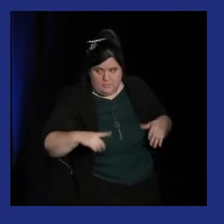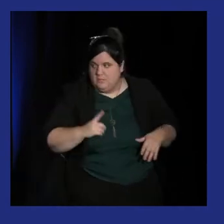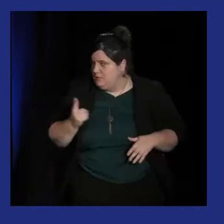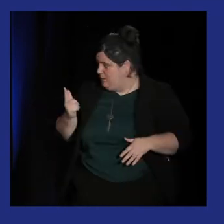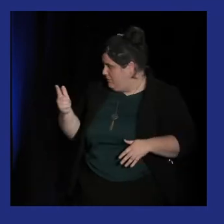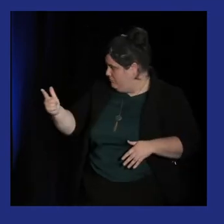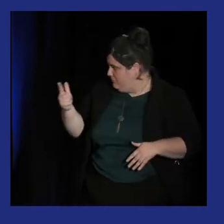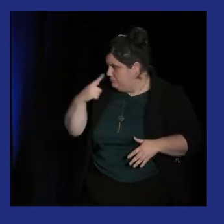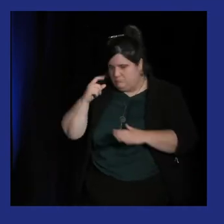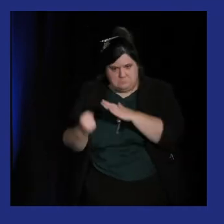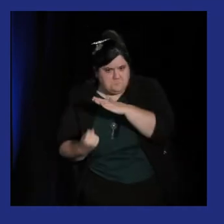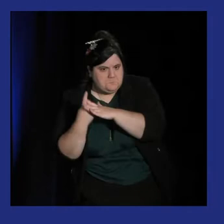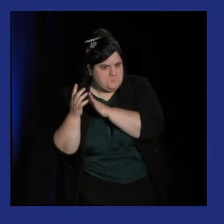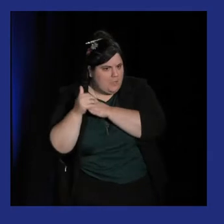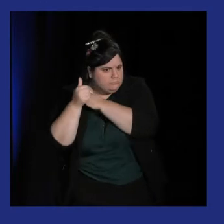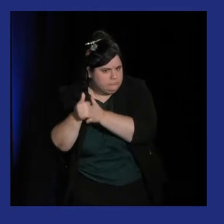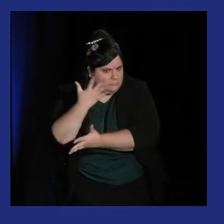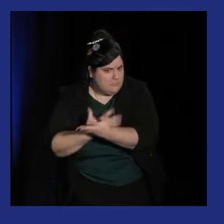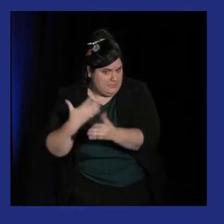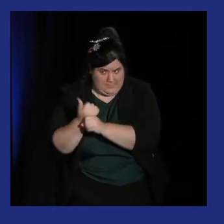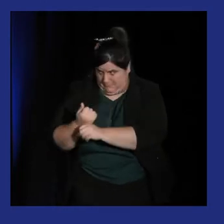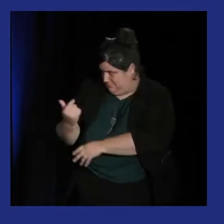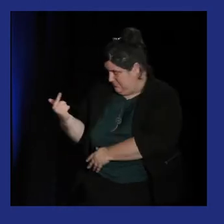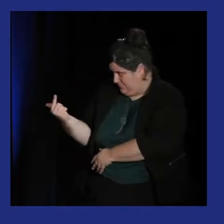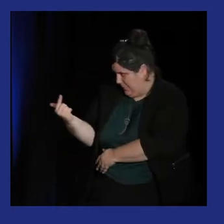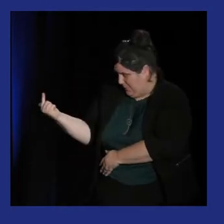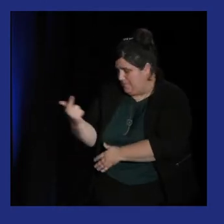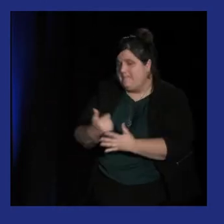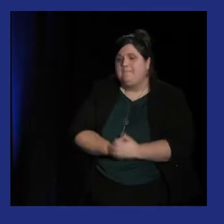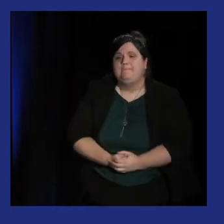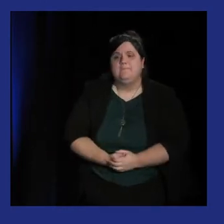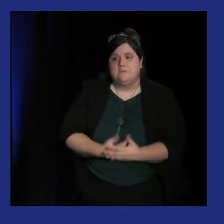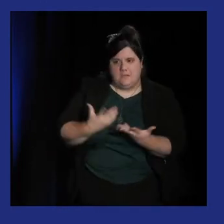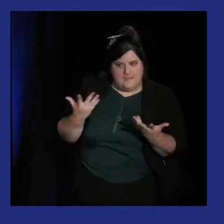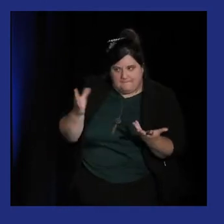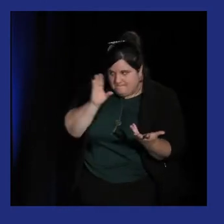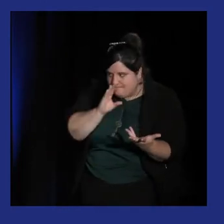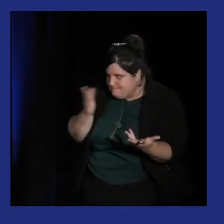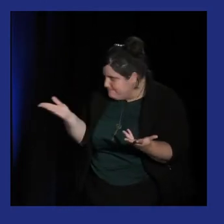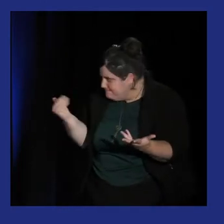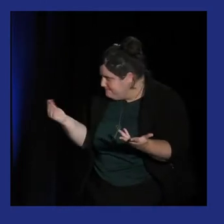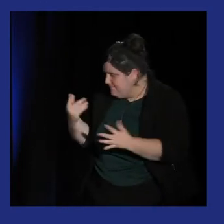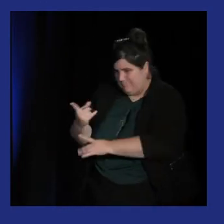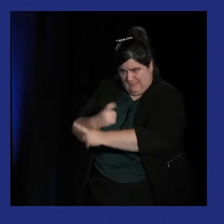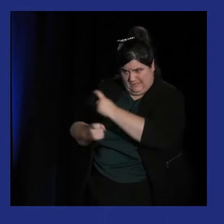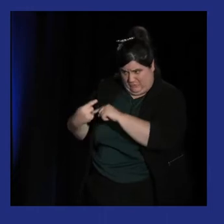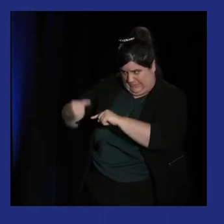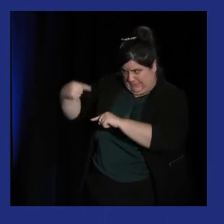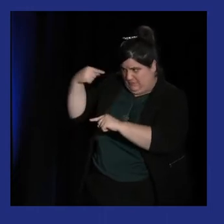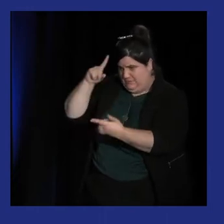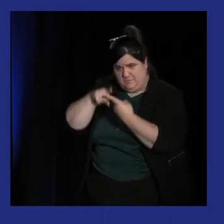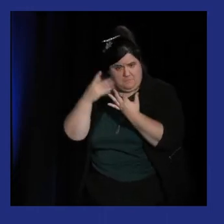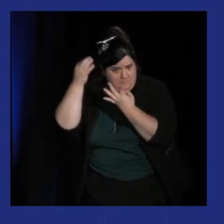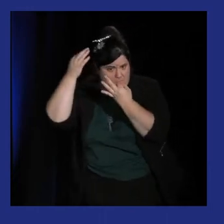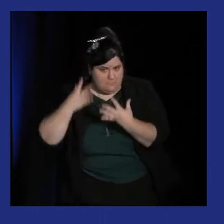en quelque sorte des pionniers sur sur ce domaine et du coup je reste à voir précisément par rapport à tout cet historique des concerts et de